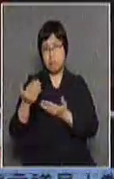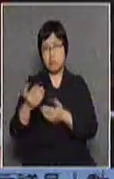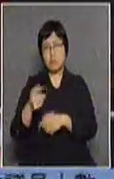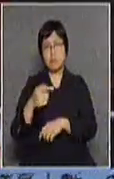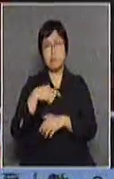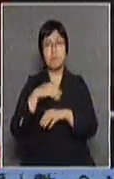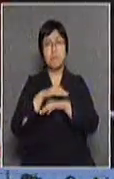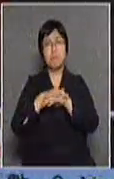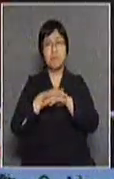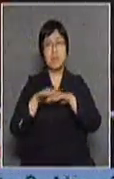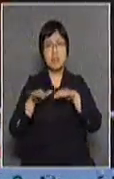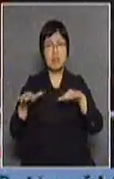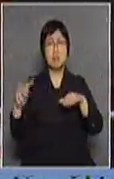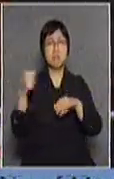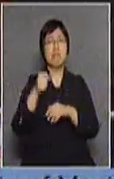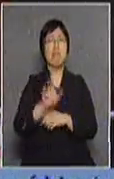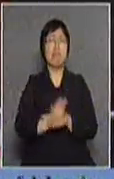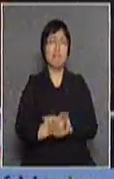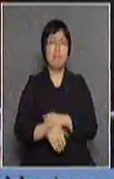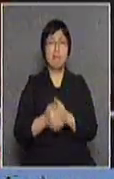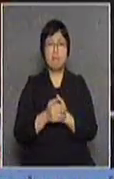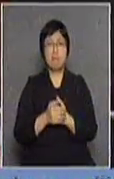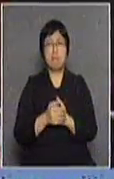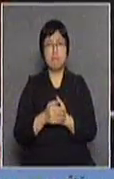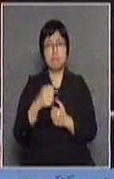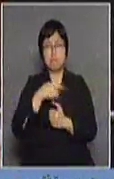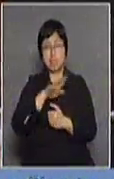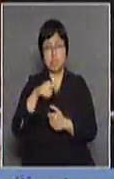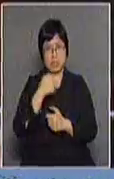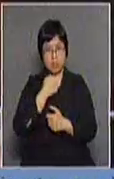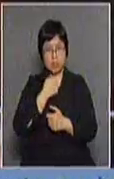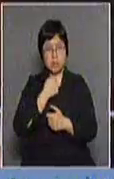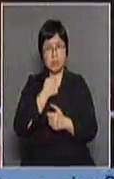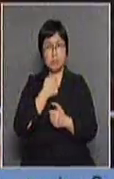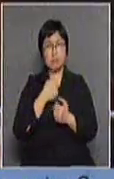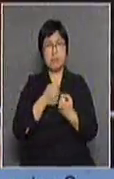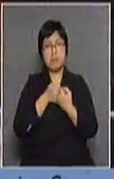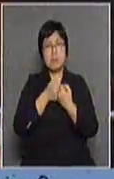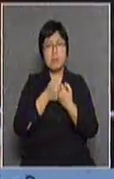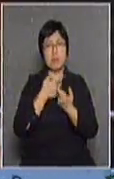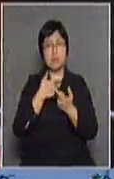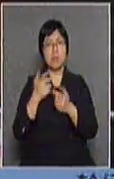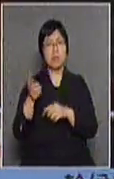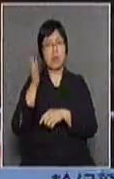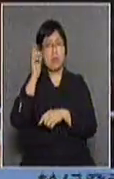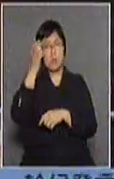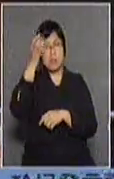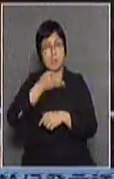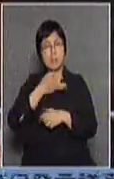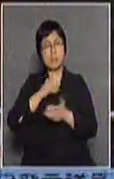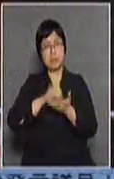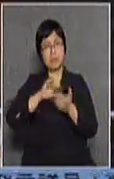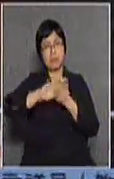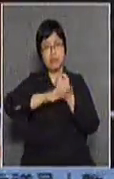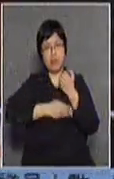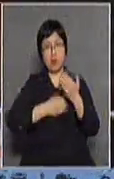平權都不是。我們爭取的只不過是就性傾向歧視條例立法